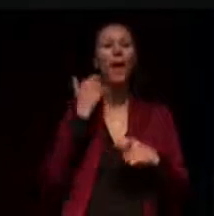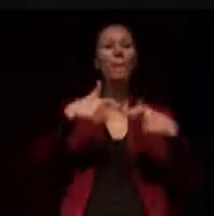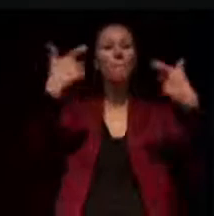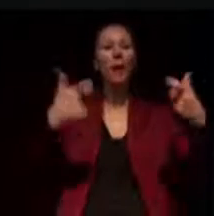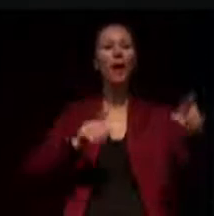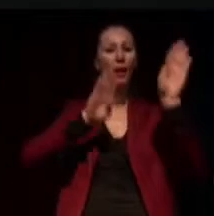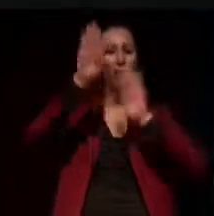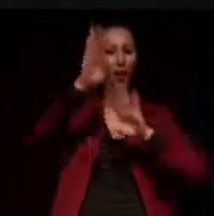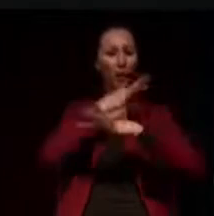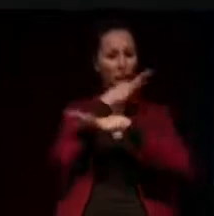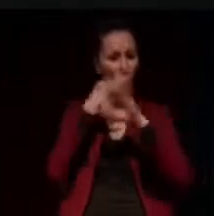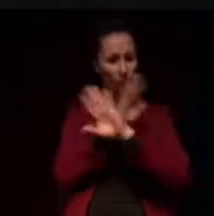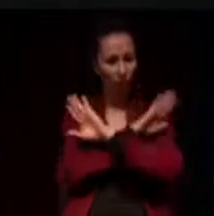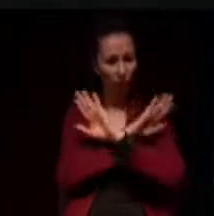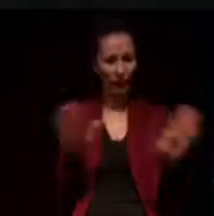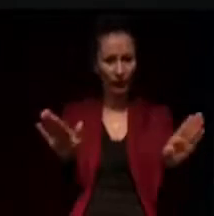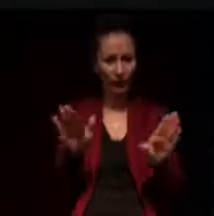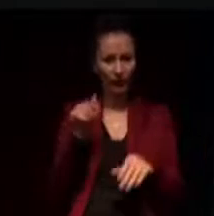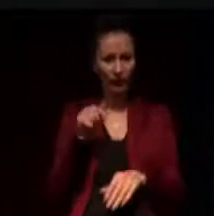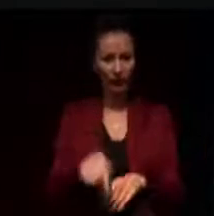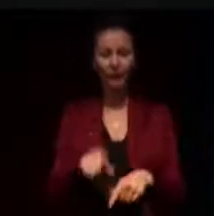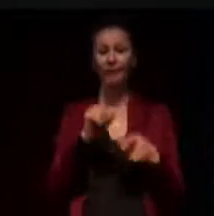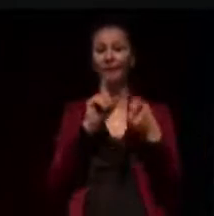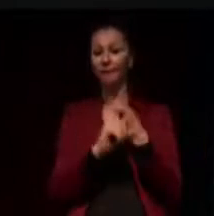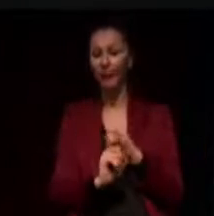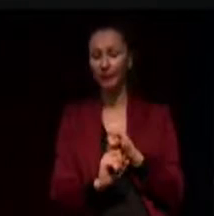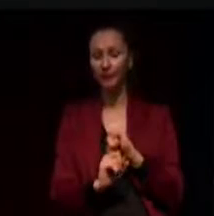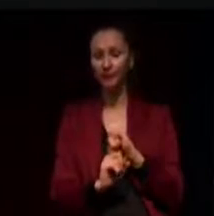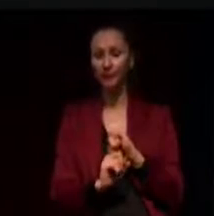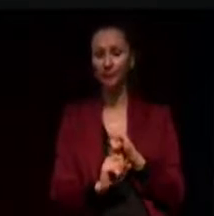Mahallesi ihalesi bitti ve